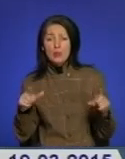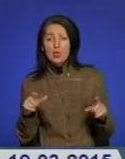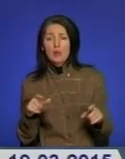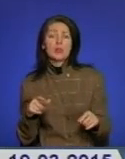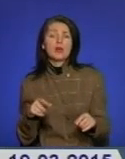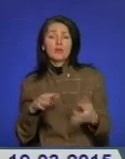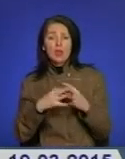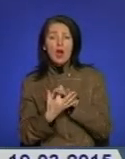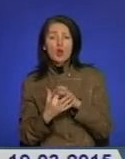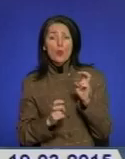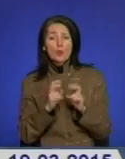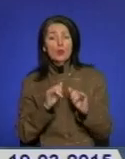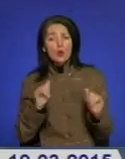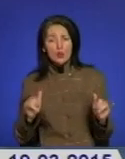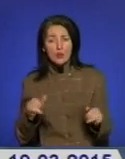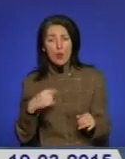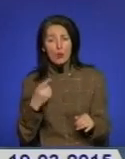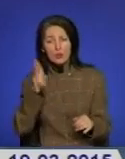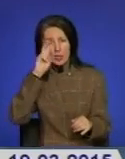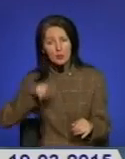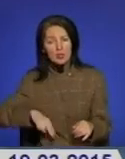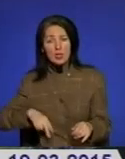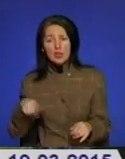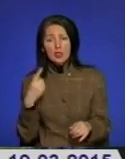облдержадміністрації. Область готується до весняно-польових робіт.